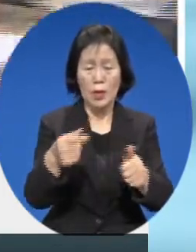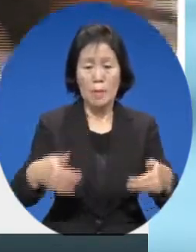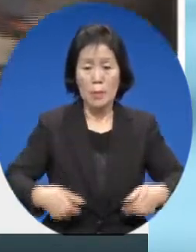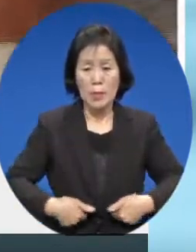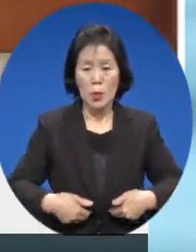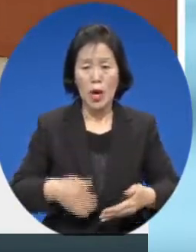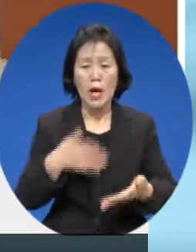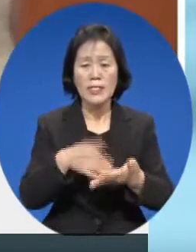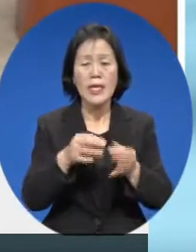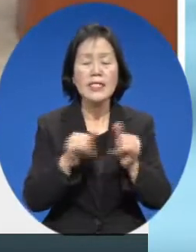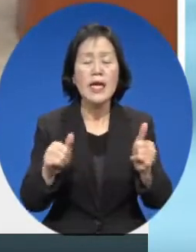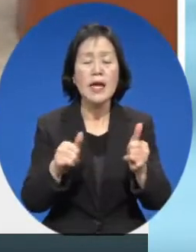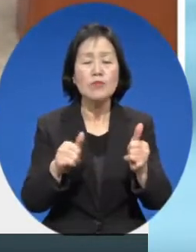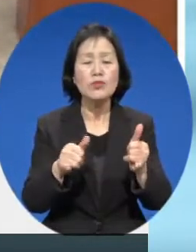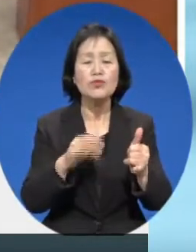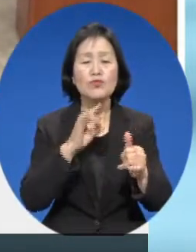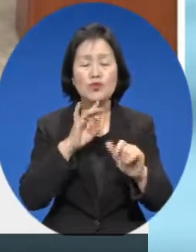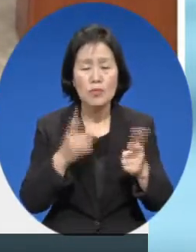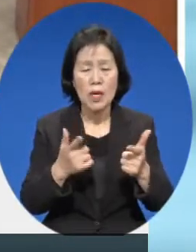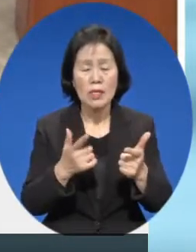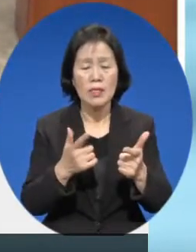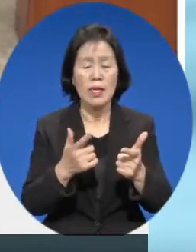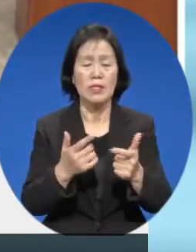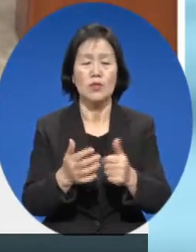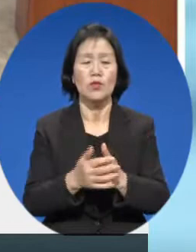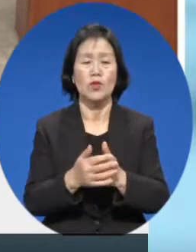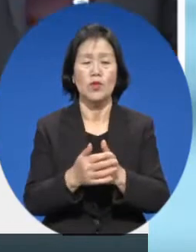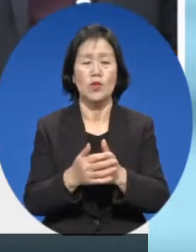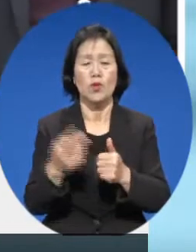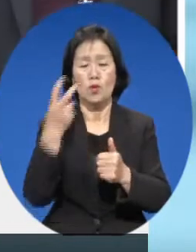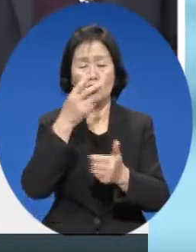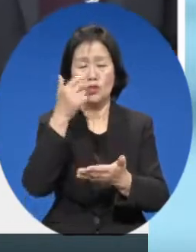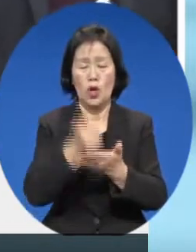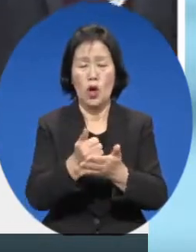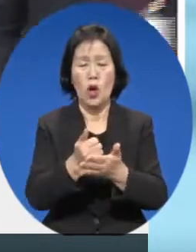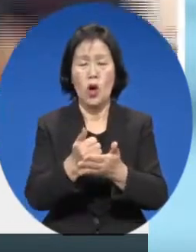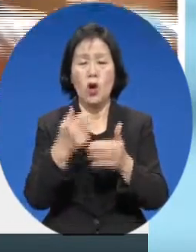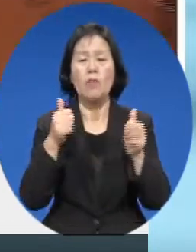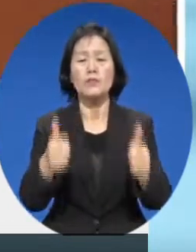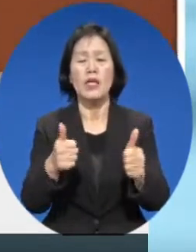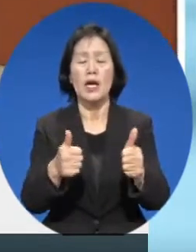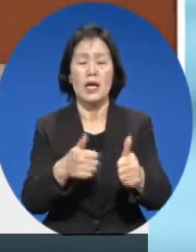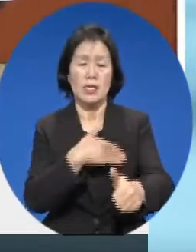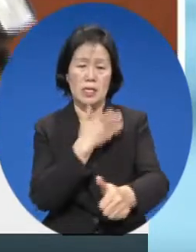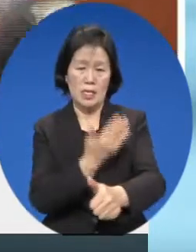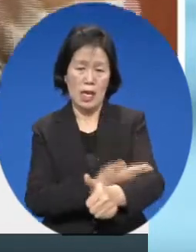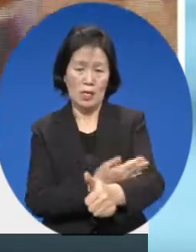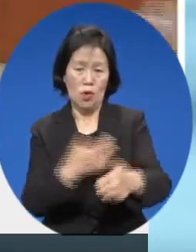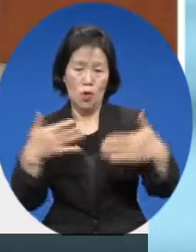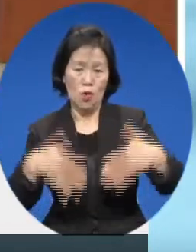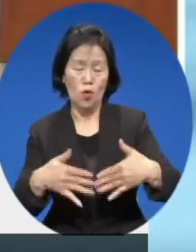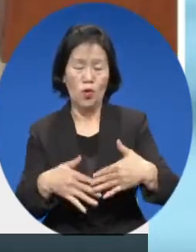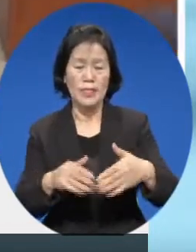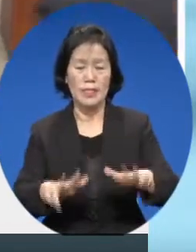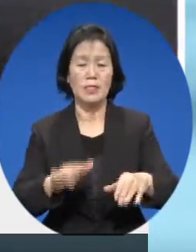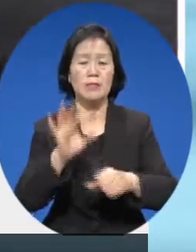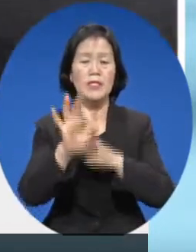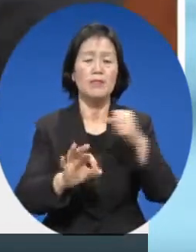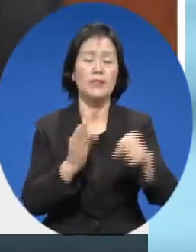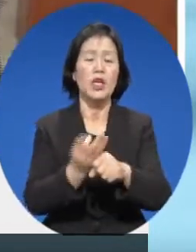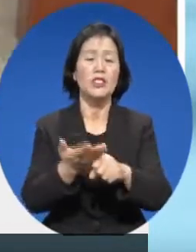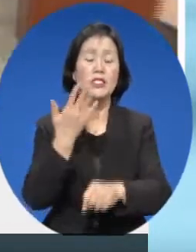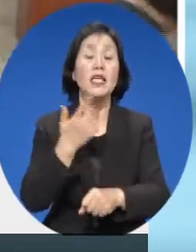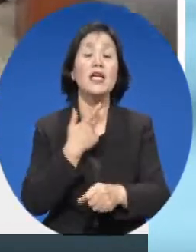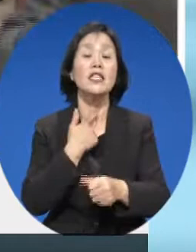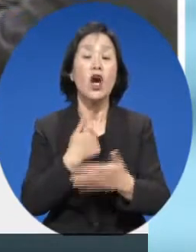변경한 것 뿐만이 아니고 이제 공식적 검사에 자격 요건을 현행 은 10년입니다 10년의 10년 이상 병사